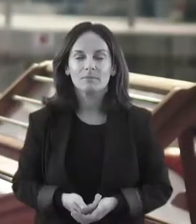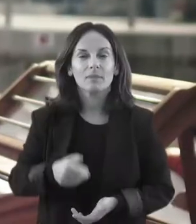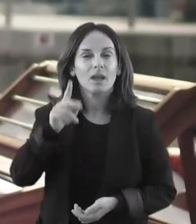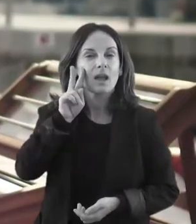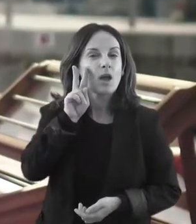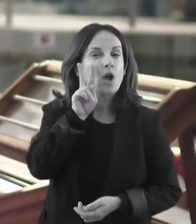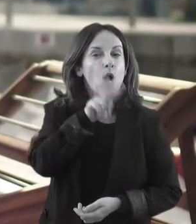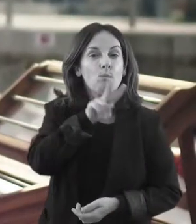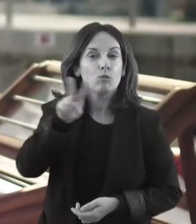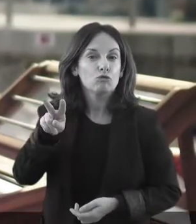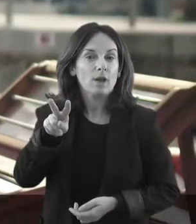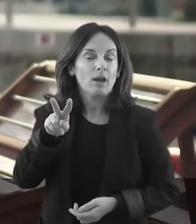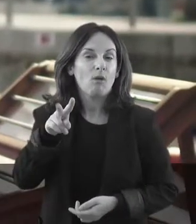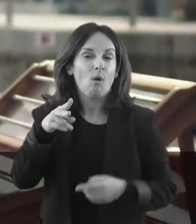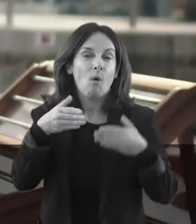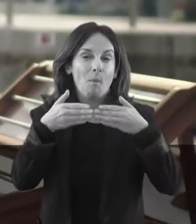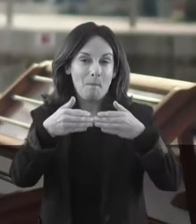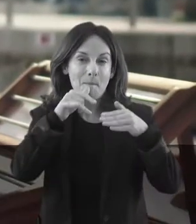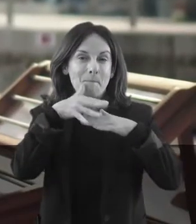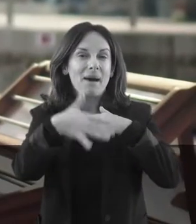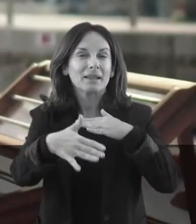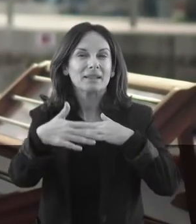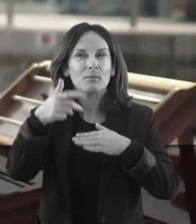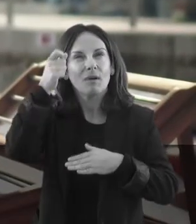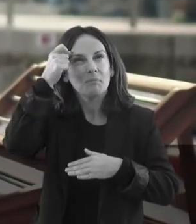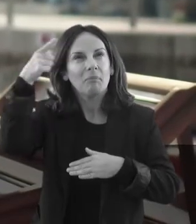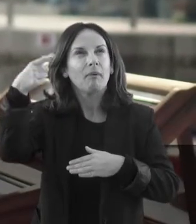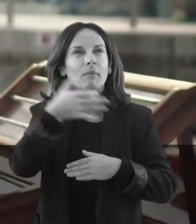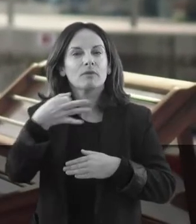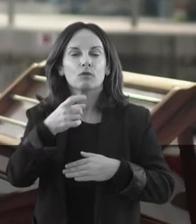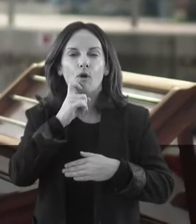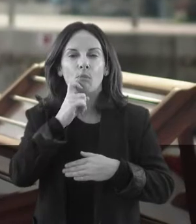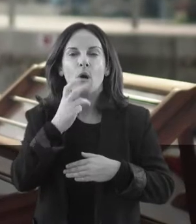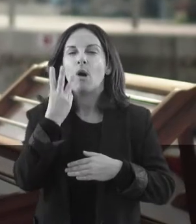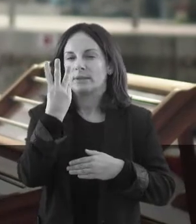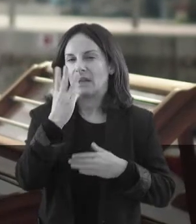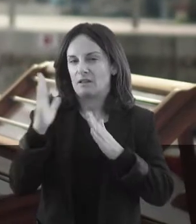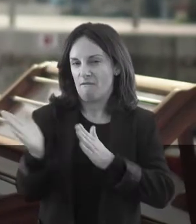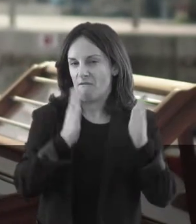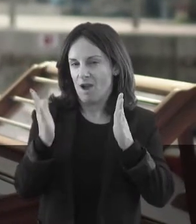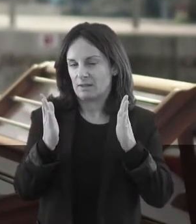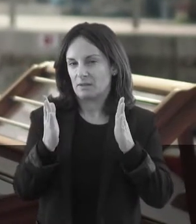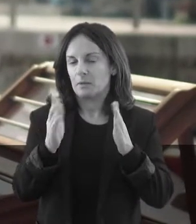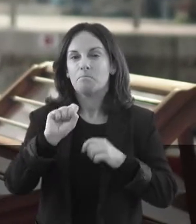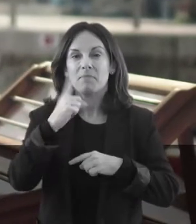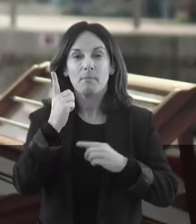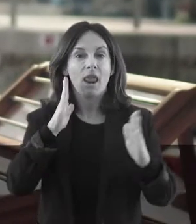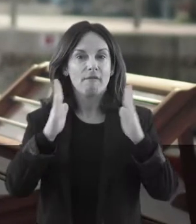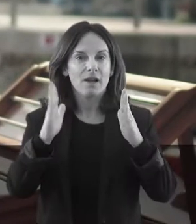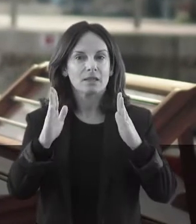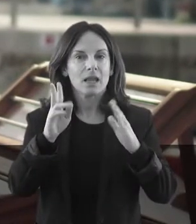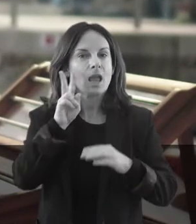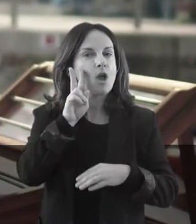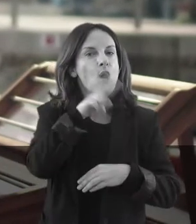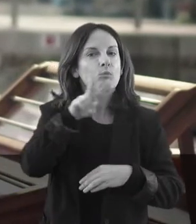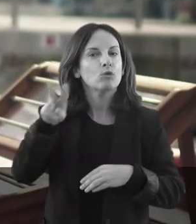Bé, el museu que m'agradaria seria, bàsicament, ho distribuiria en tres fases. La primera fase seria un museu